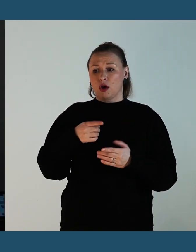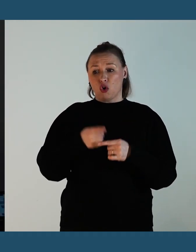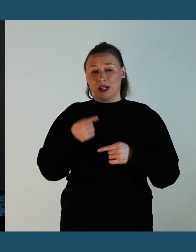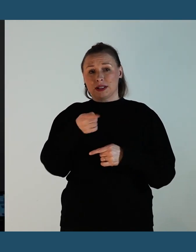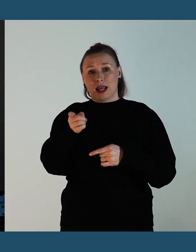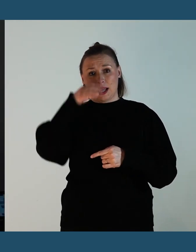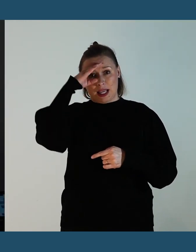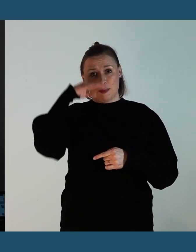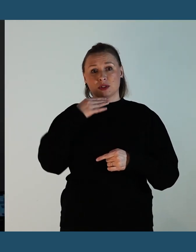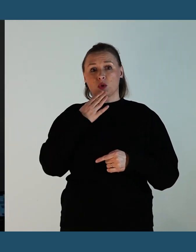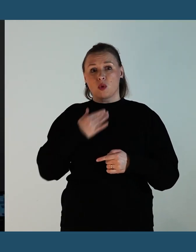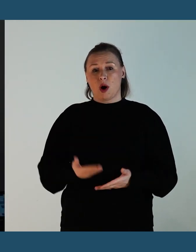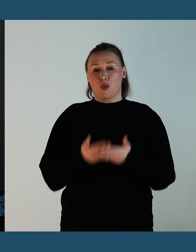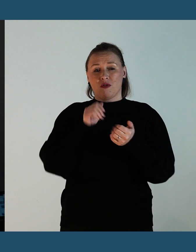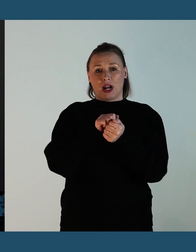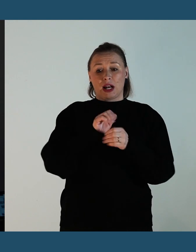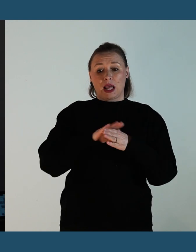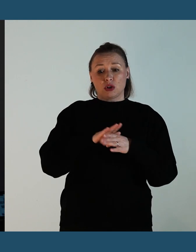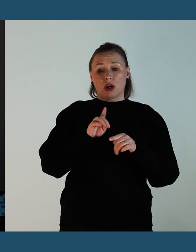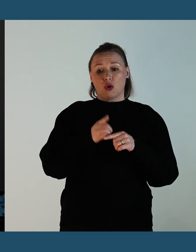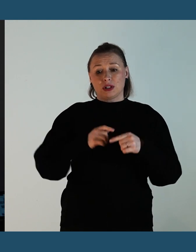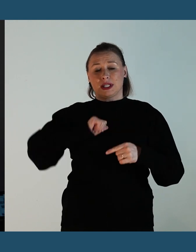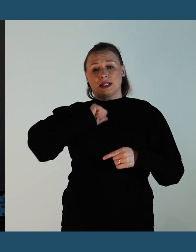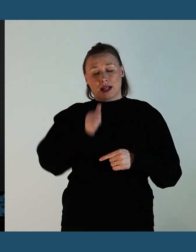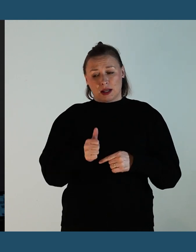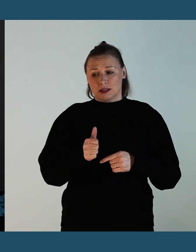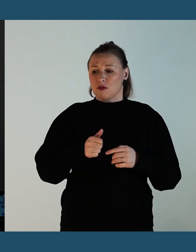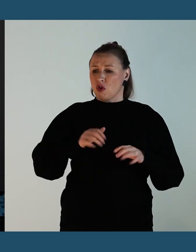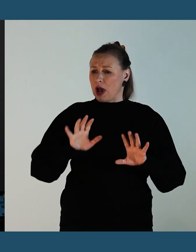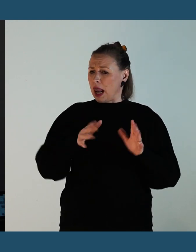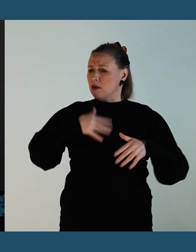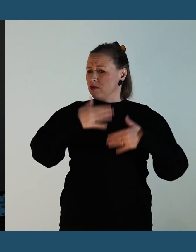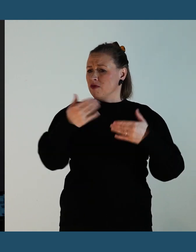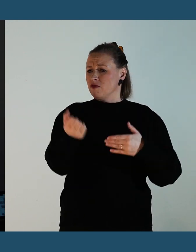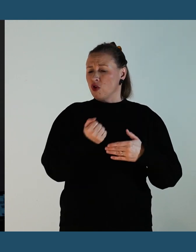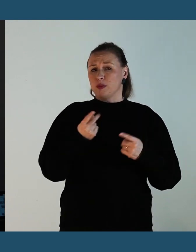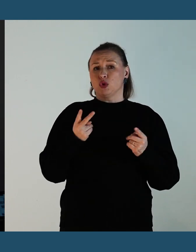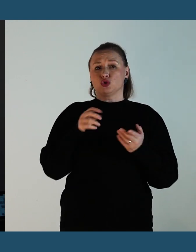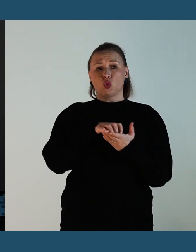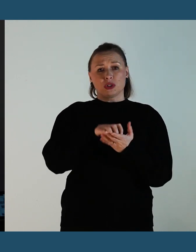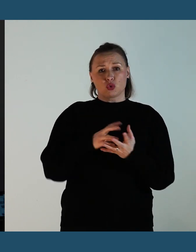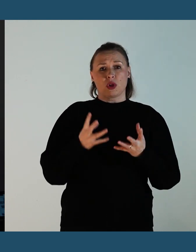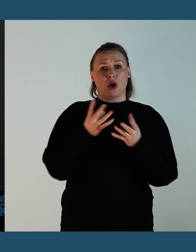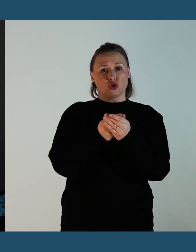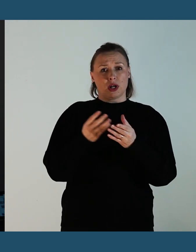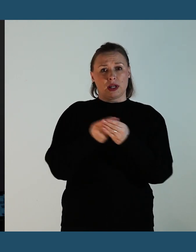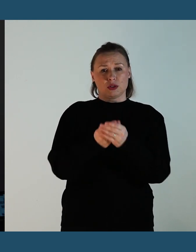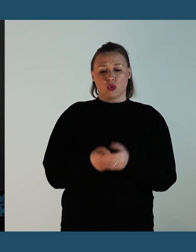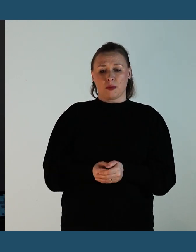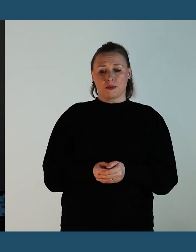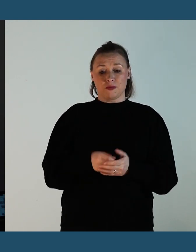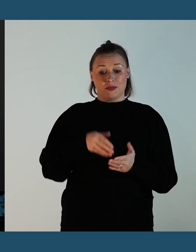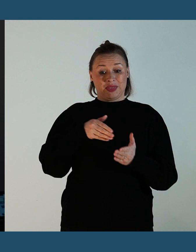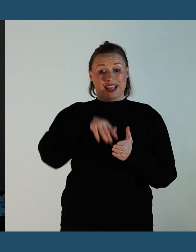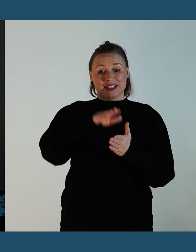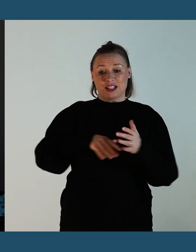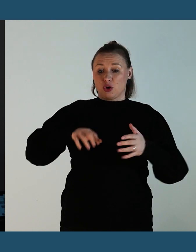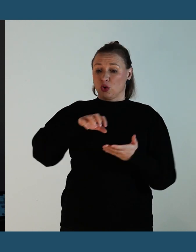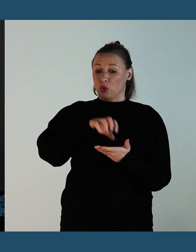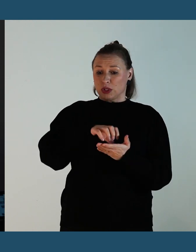apuvälineitä, voivat elää itsenäisesti ja osallistua yhteiskuntaan. Esteetön yhteiskunta myös edistää ihan jokaisen